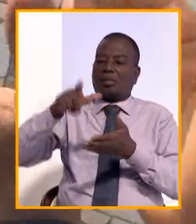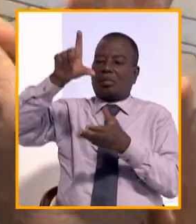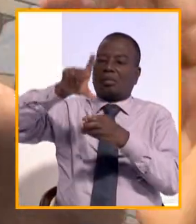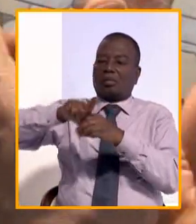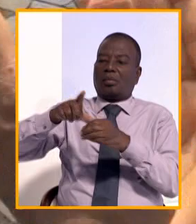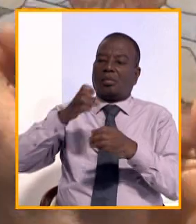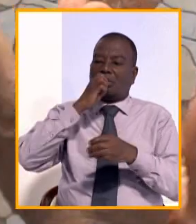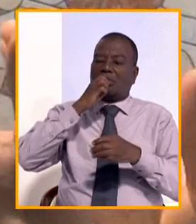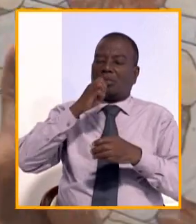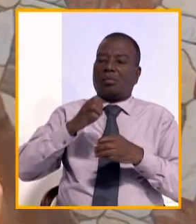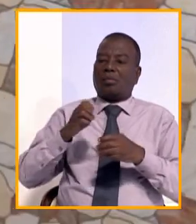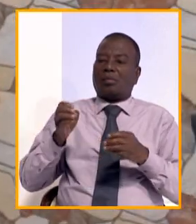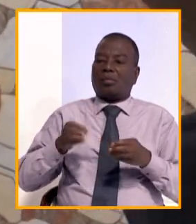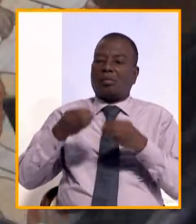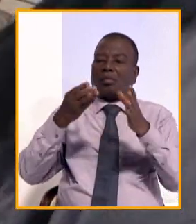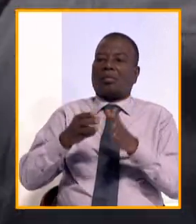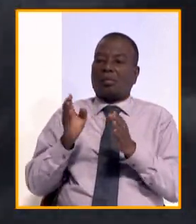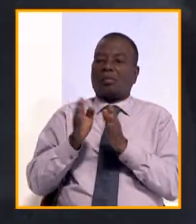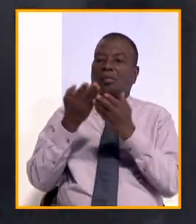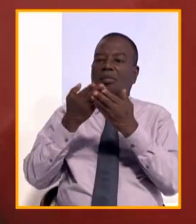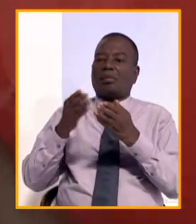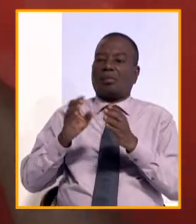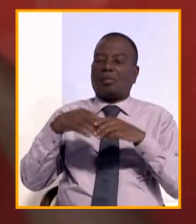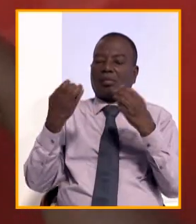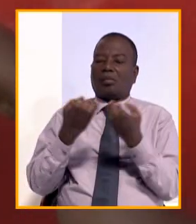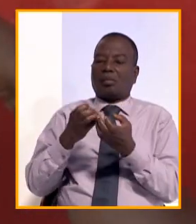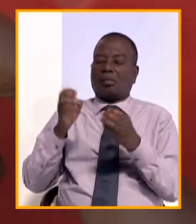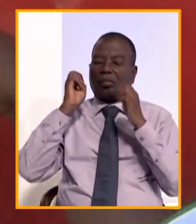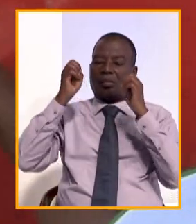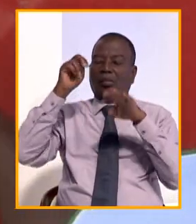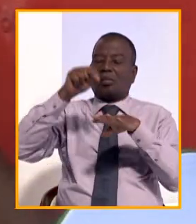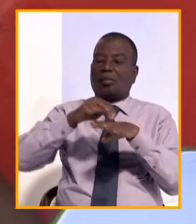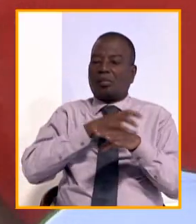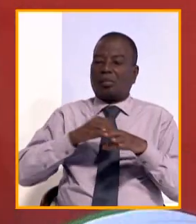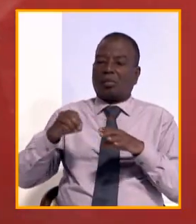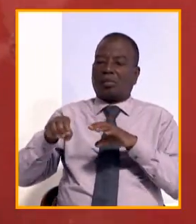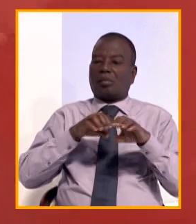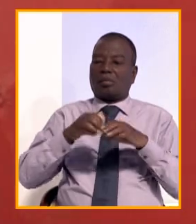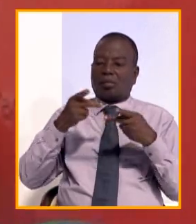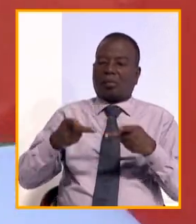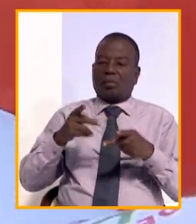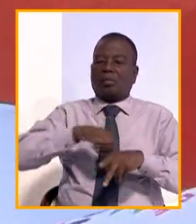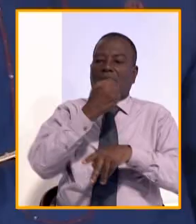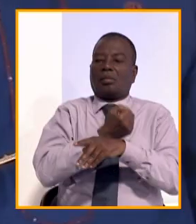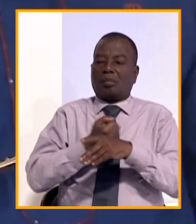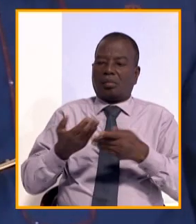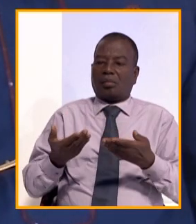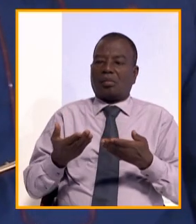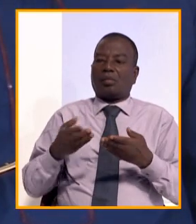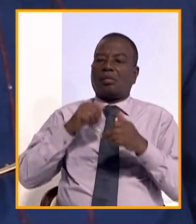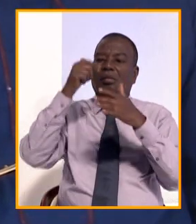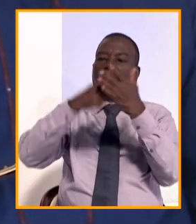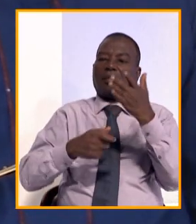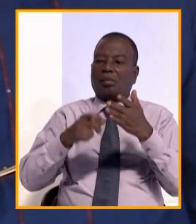de Djoulabougou. Les remises des infrastructures à la communauté éducative et aux populations ont eu lieu en présence des autorités locales. Coût des